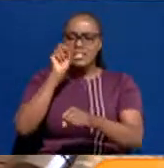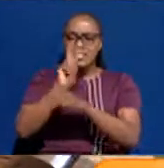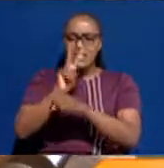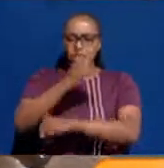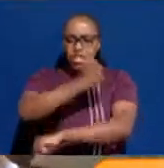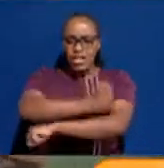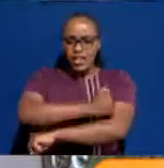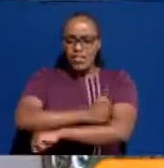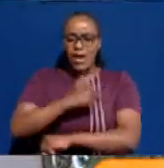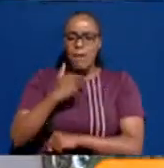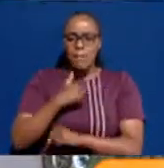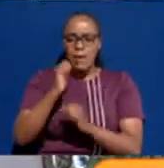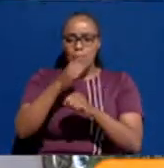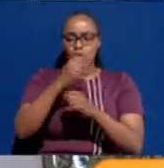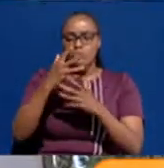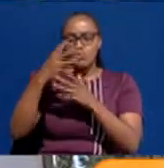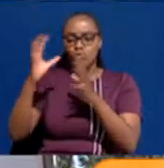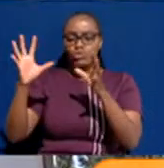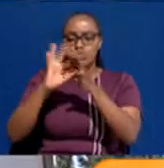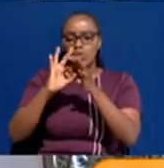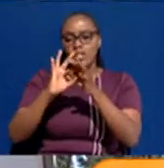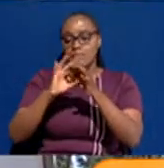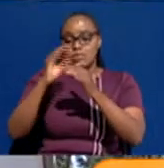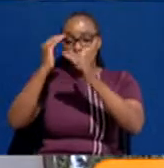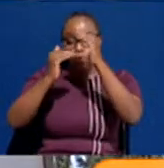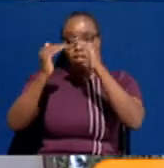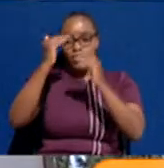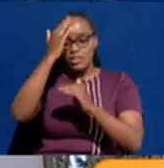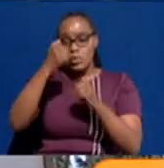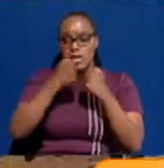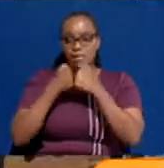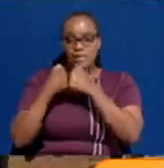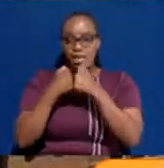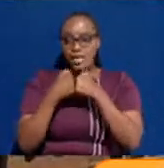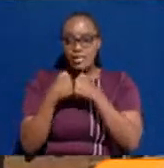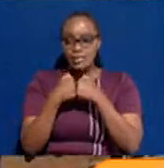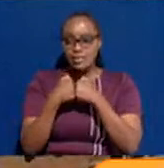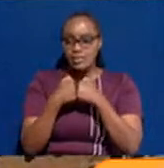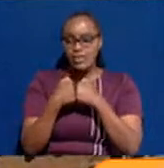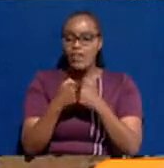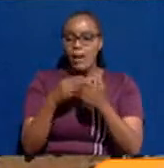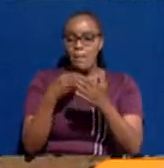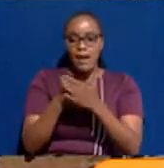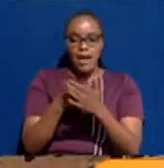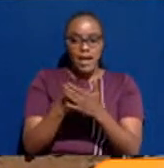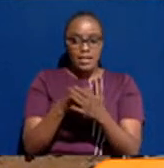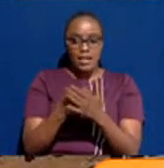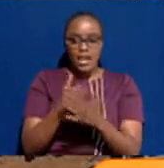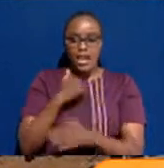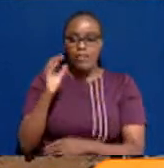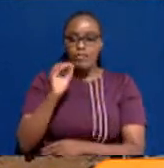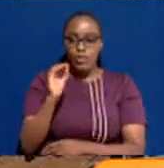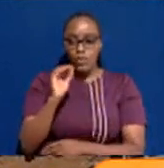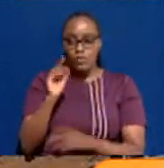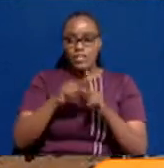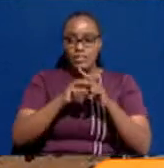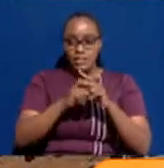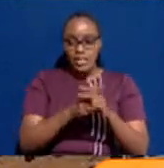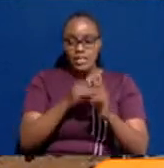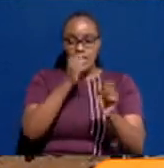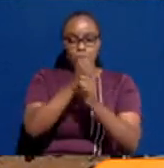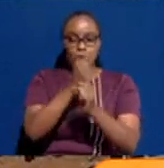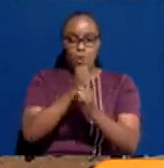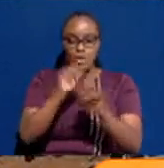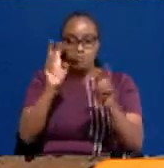mimi singeweza kuenda chuo kikuu sababu ya challenge ya kifedha. So nikaanza kutafuta